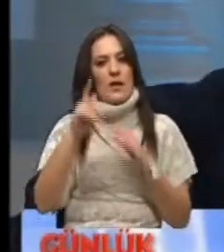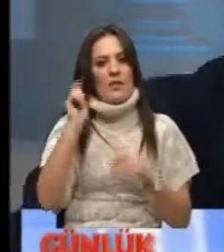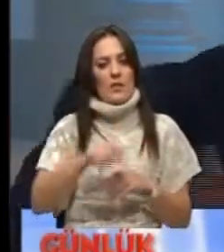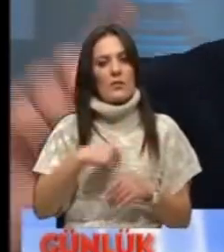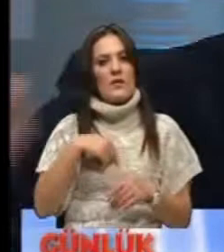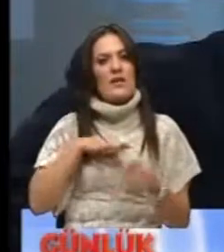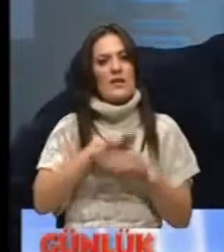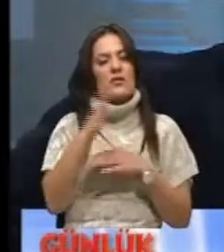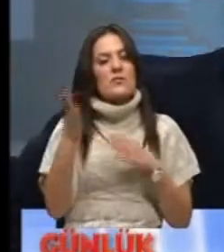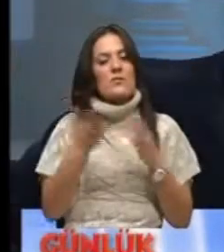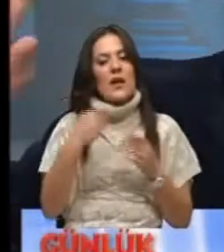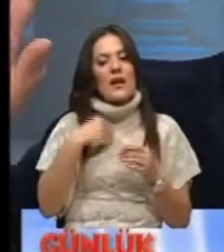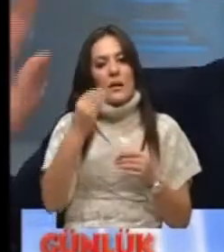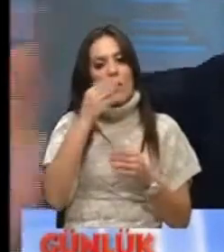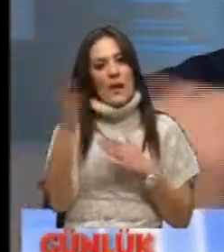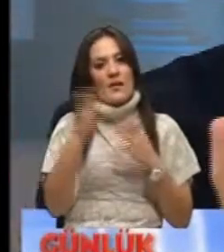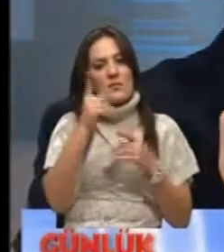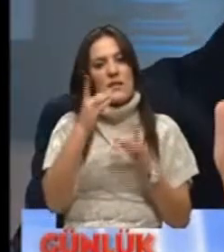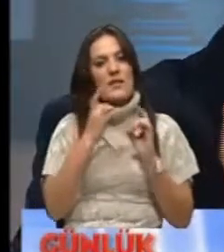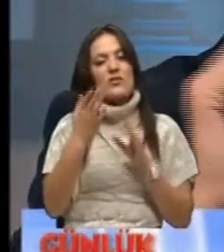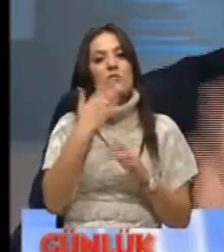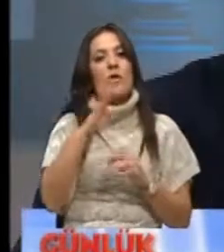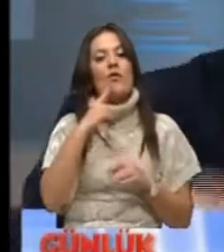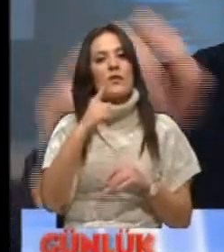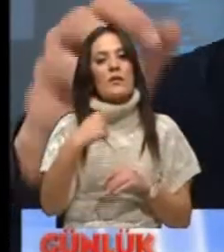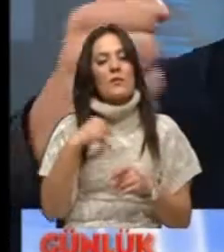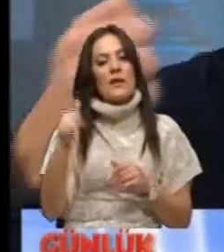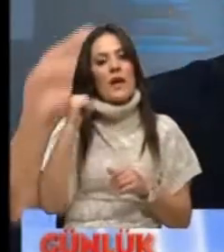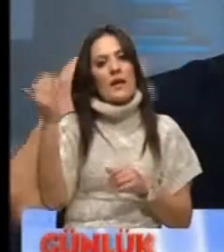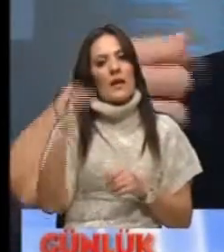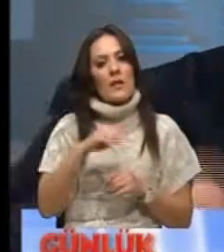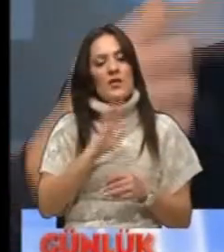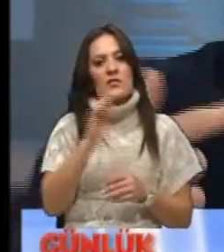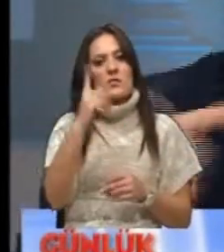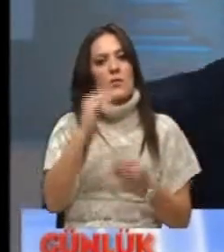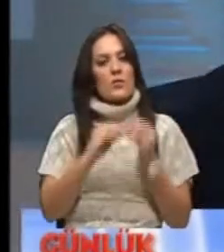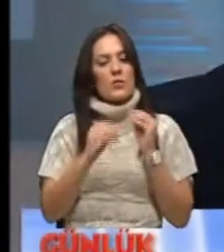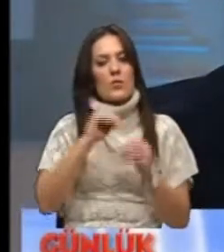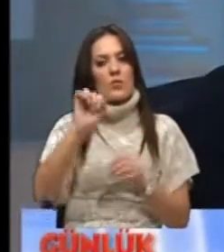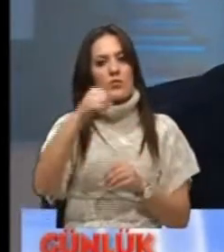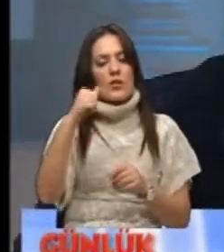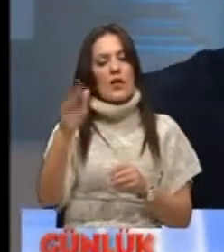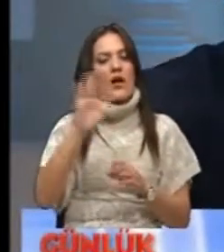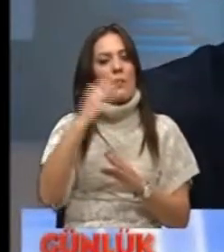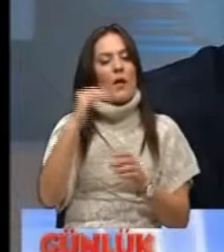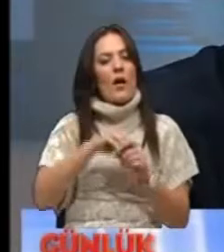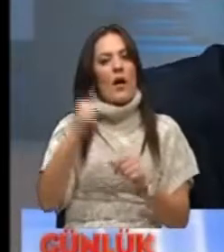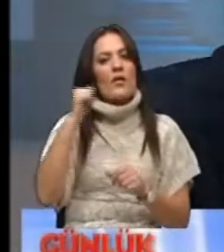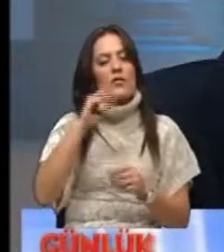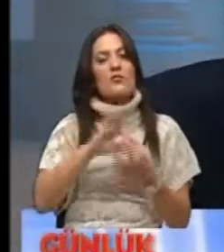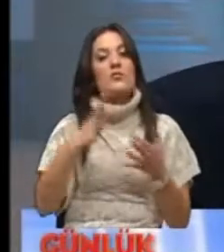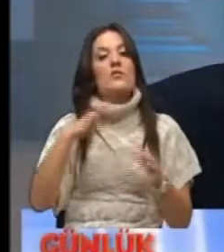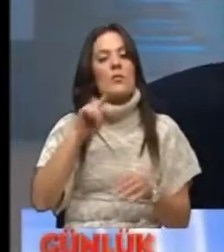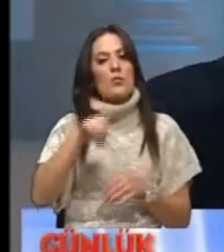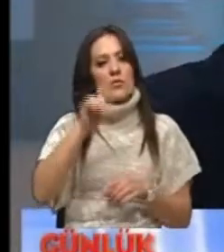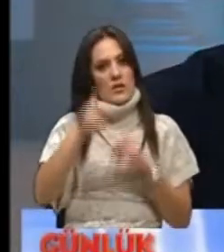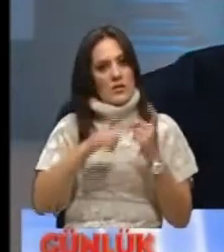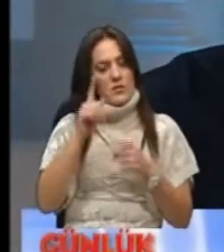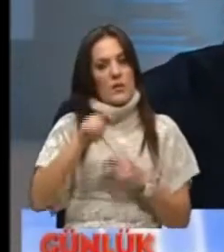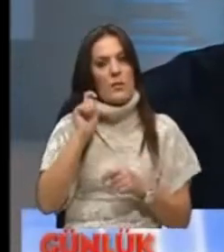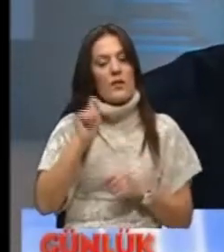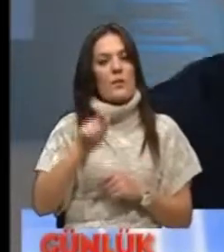hı. Yaşadığım şeyle yemek arasında bir ilişki yok deyip dönmeli. Hiçbir problemi buzdolabının kapağının arkasında çözemeyiz. Doğru. Bunları tespit edebilmek